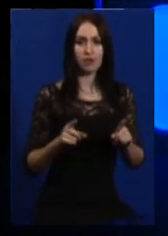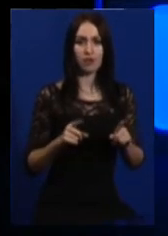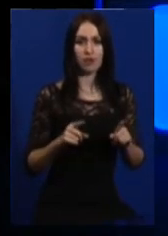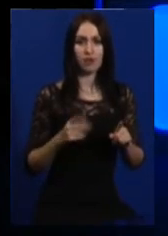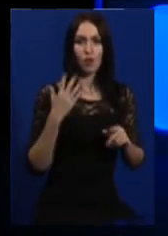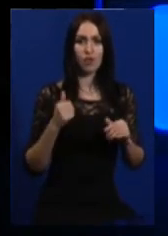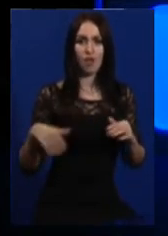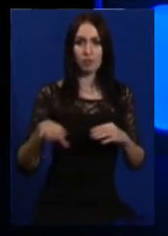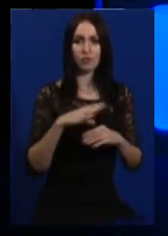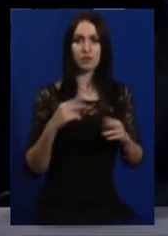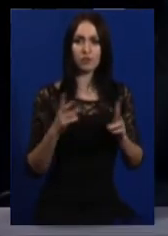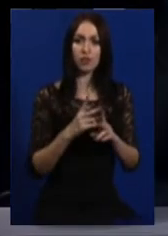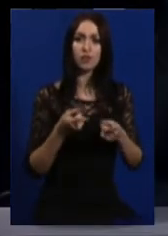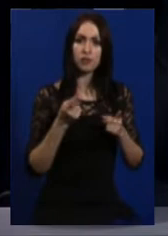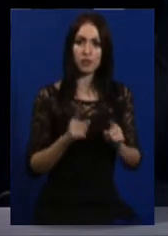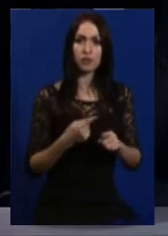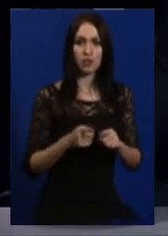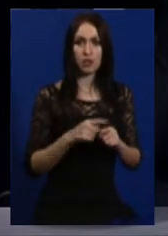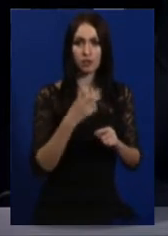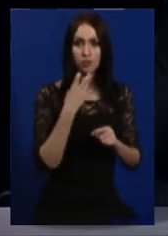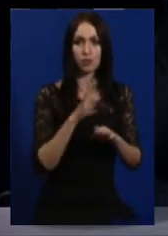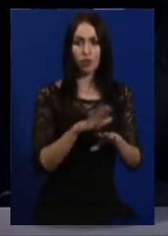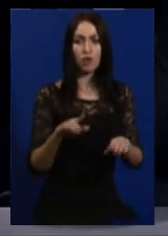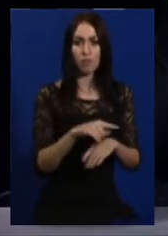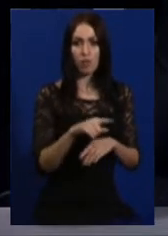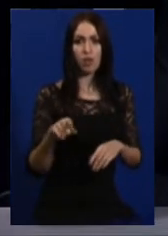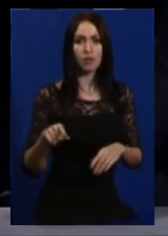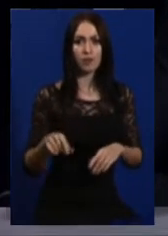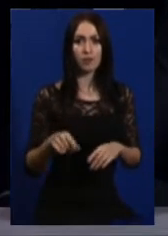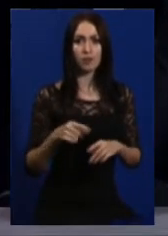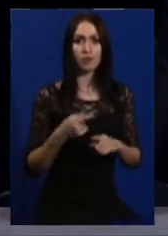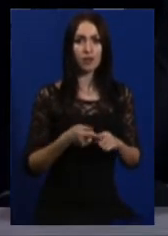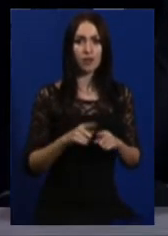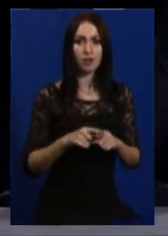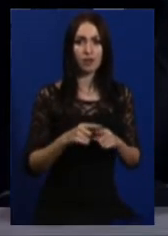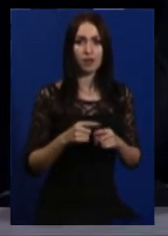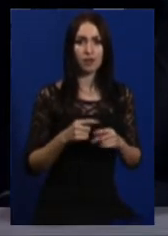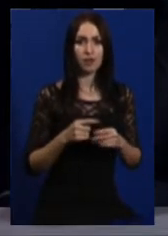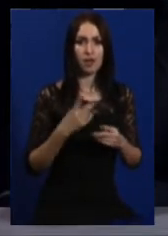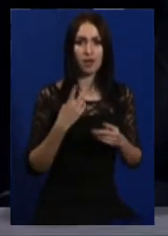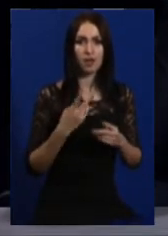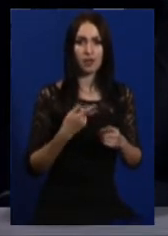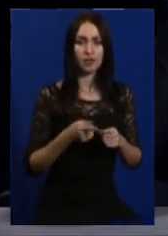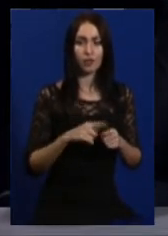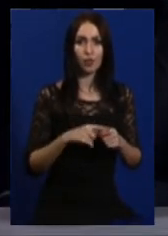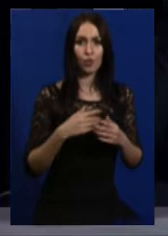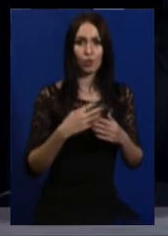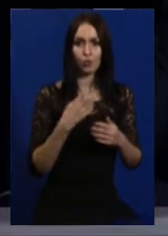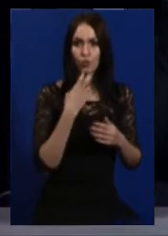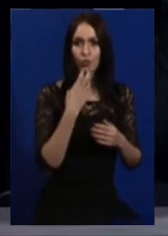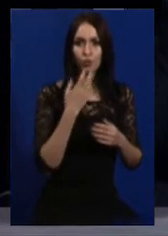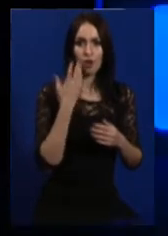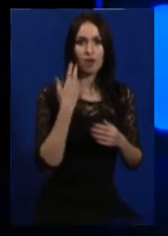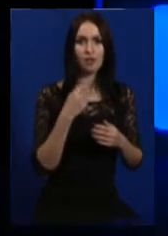смехотерапия но это действительно смешного ребята это неподражаемый юмор нота до